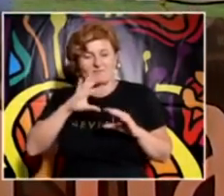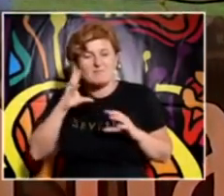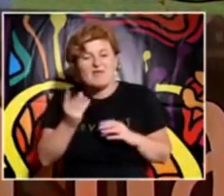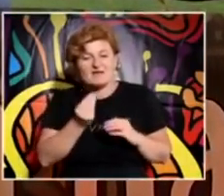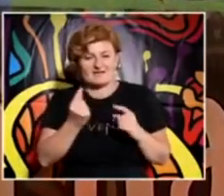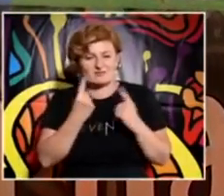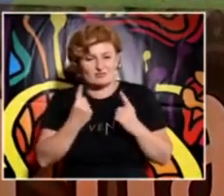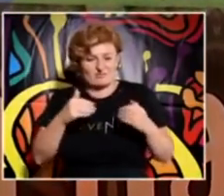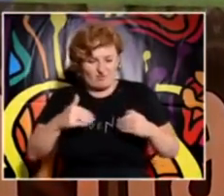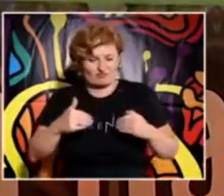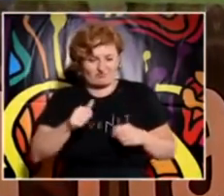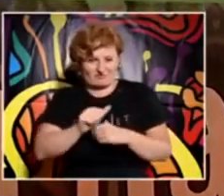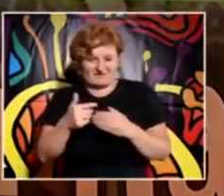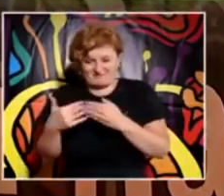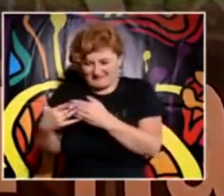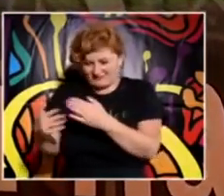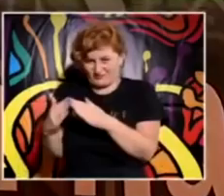przeżyć o krok od domu i